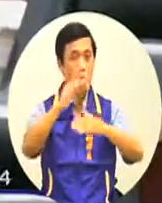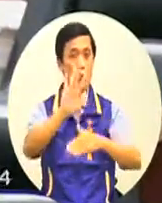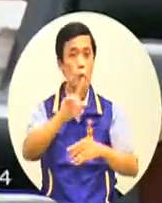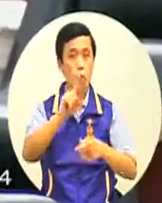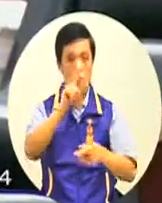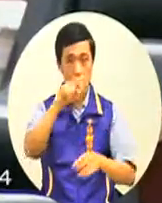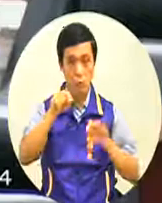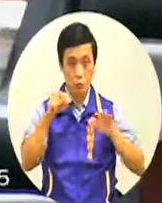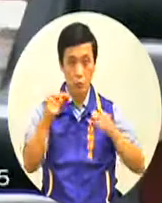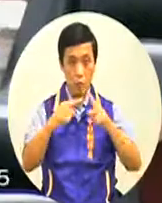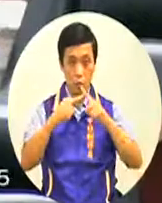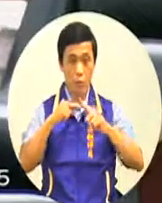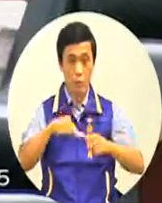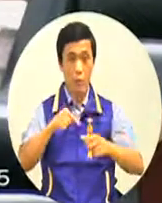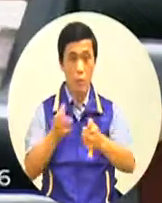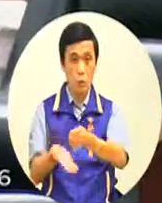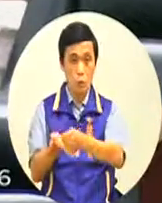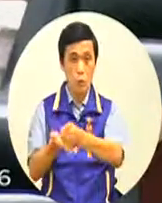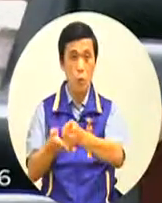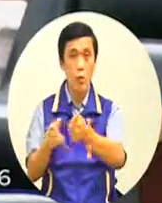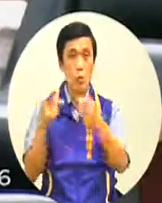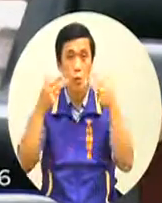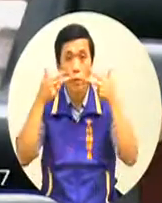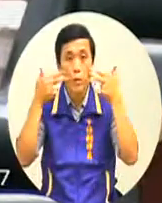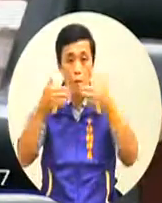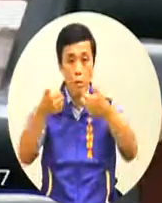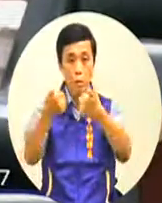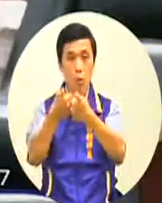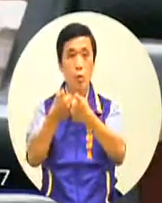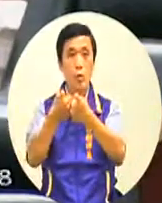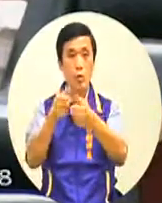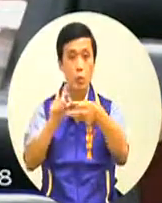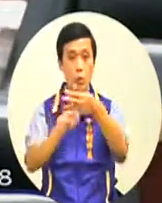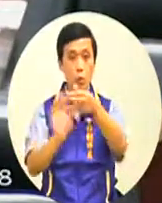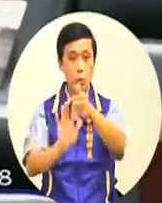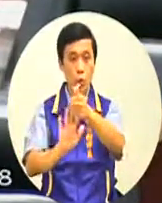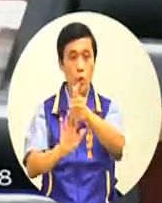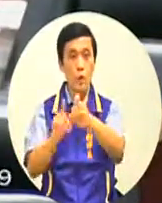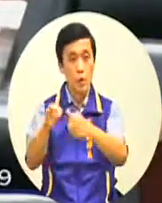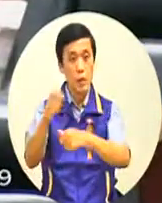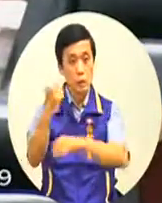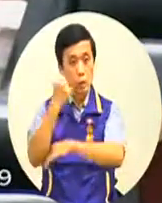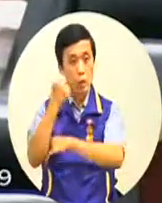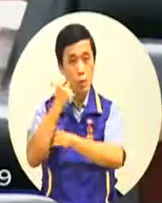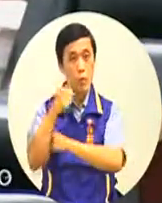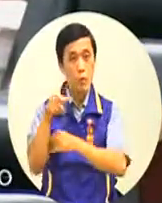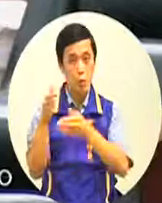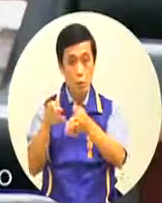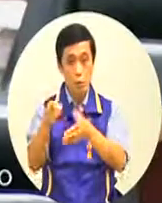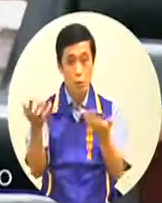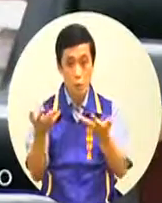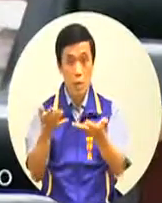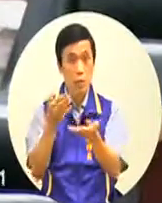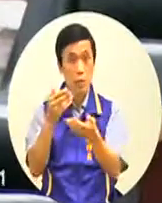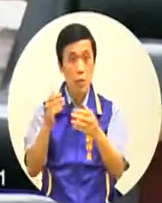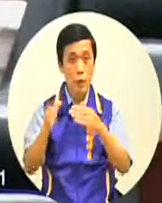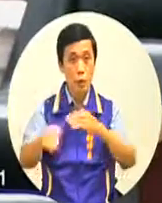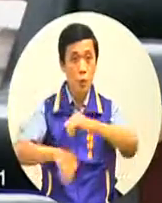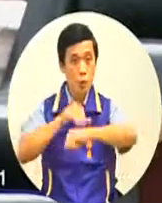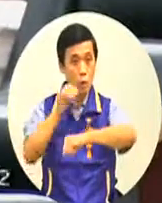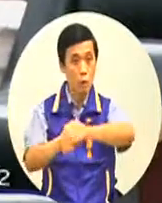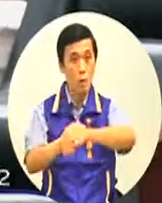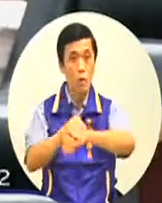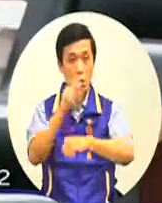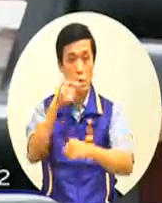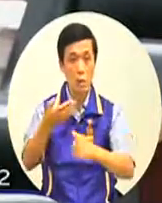要鼓励原民会主委，我们继续赶快把它完成，让大家知道我们做完之后其实整个改善的状况是好